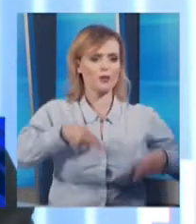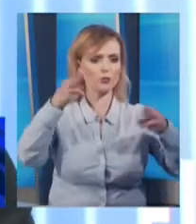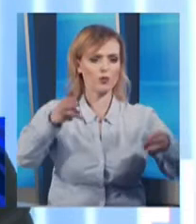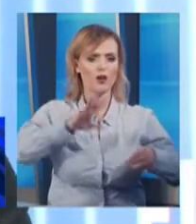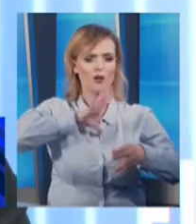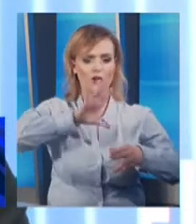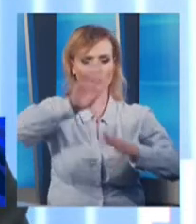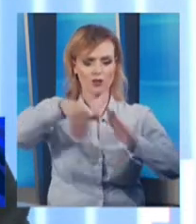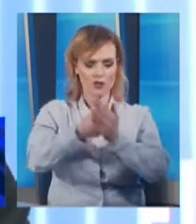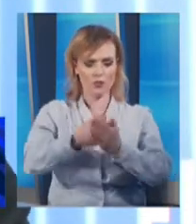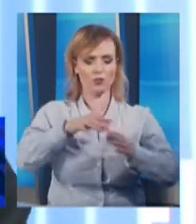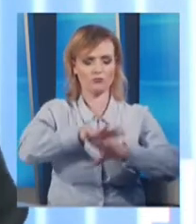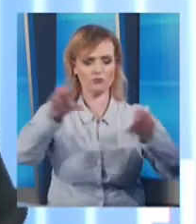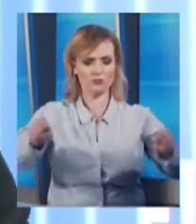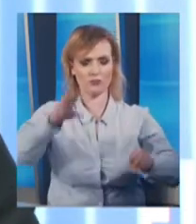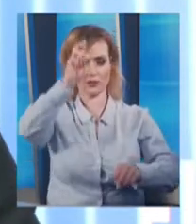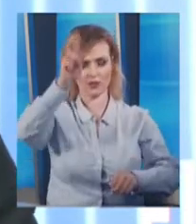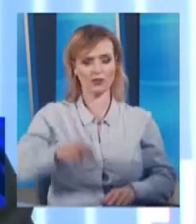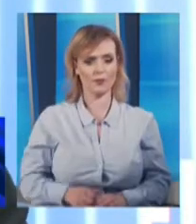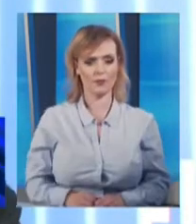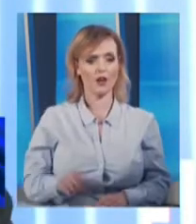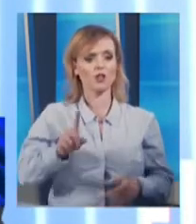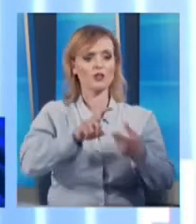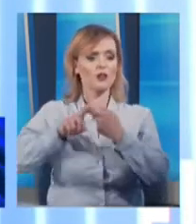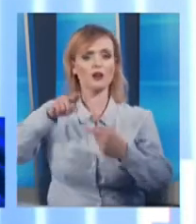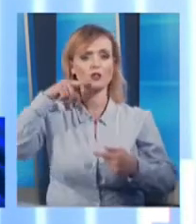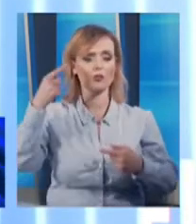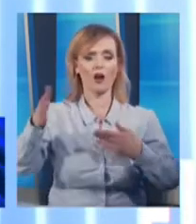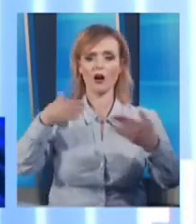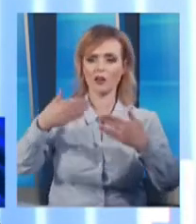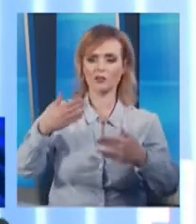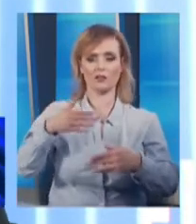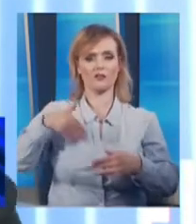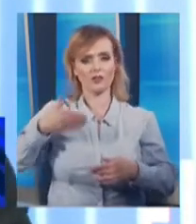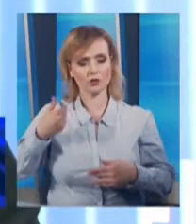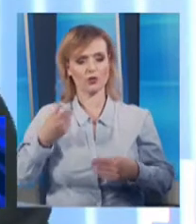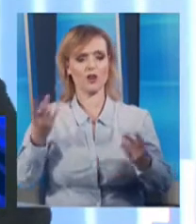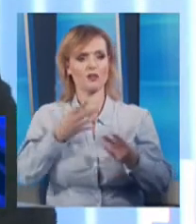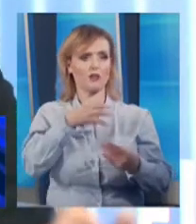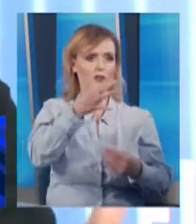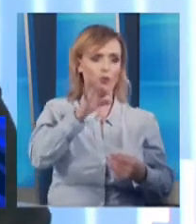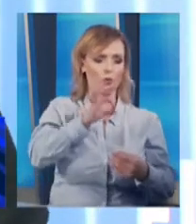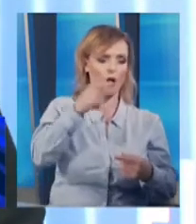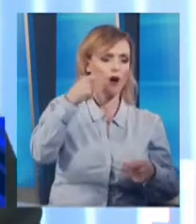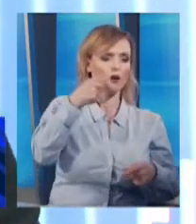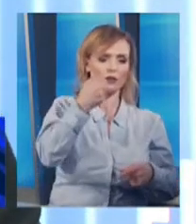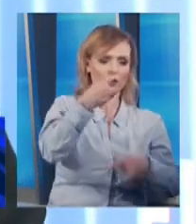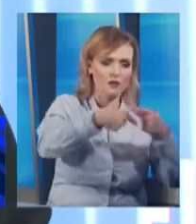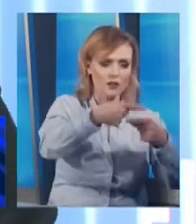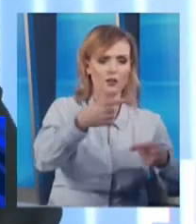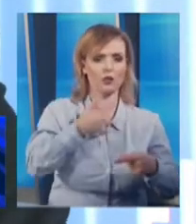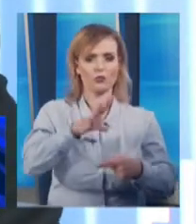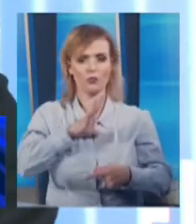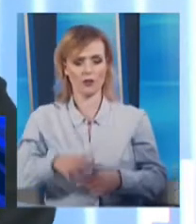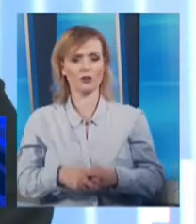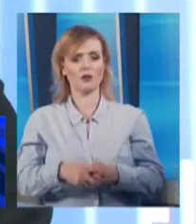față. Sunt în stare să fac acest lucru. În ce privește Federația Rusă, relații reciproc avantajoase, având în vedere tradițiile pe care le-am avut de-a lungul timpului,